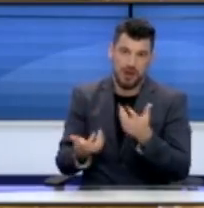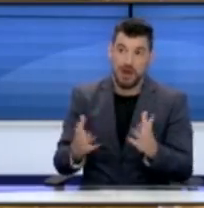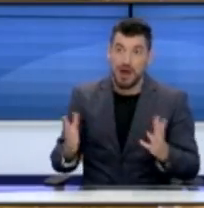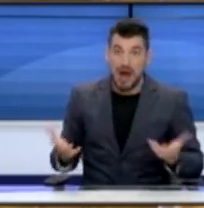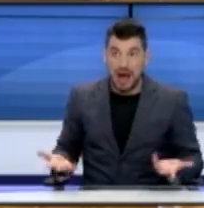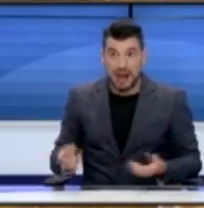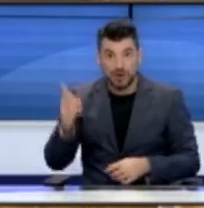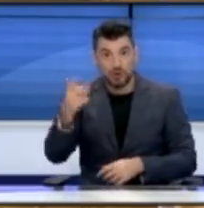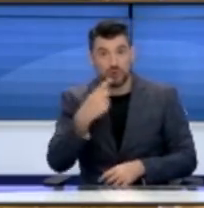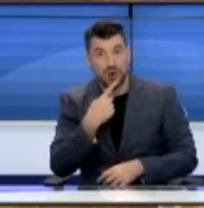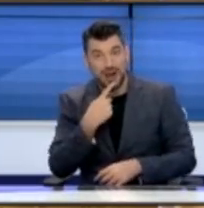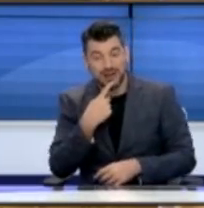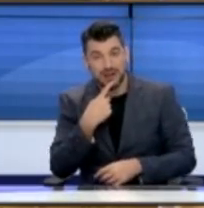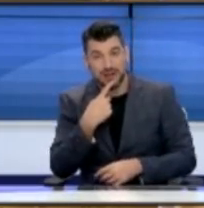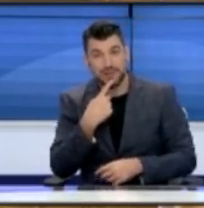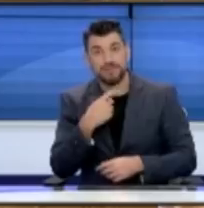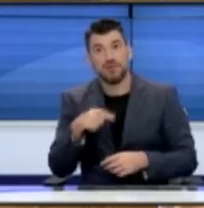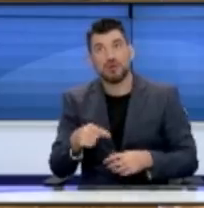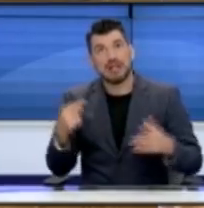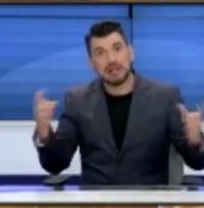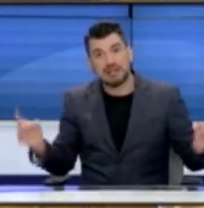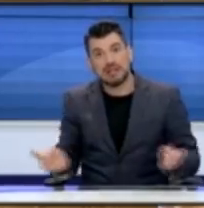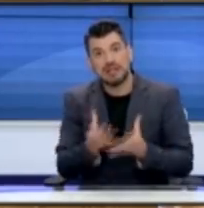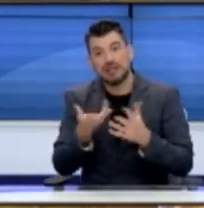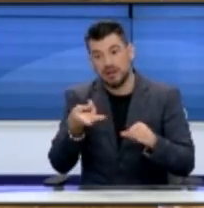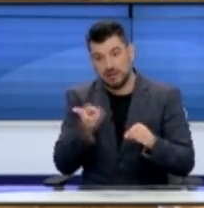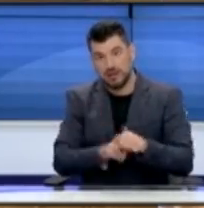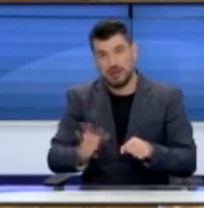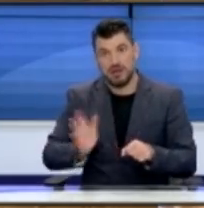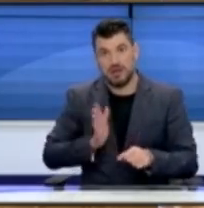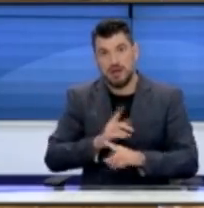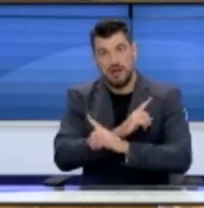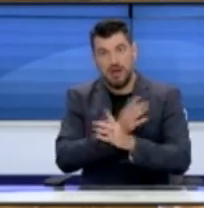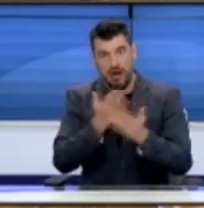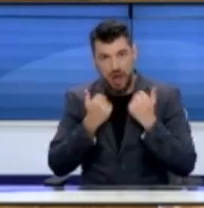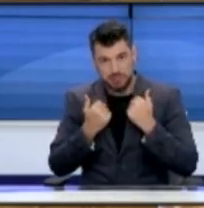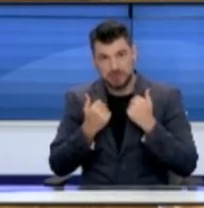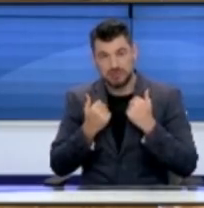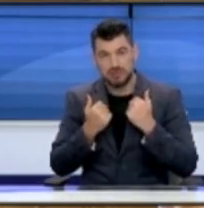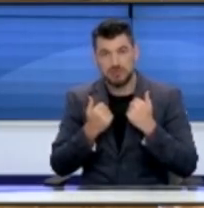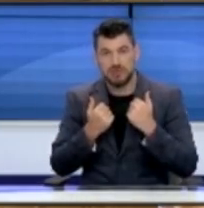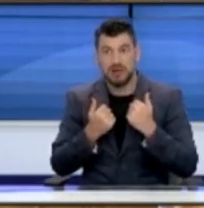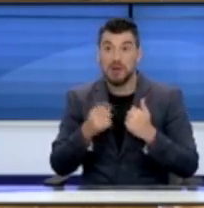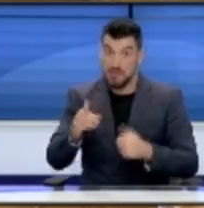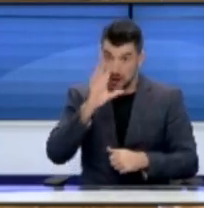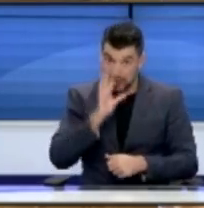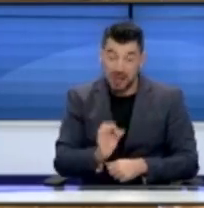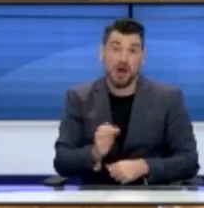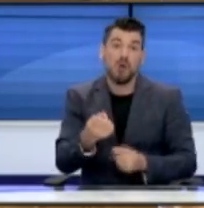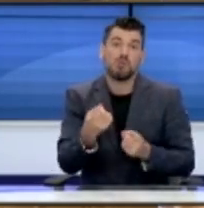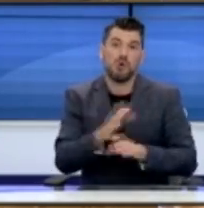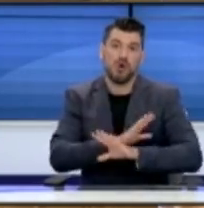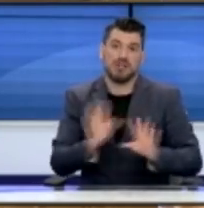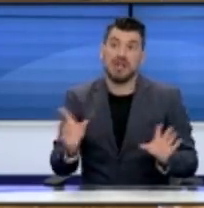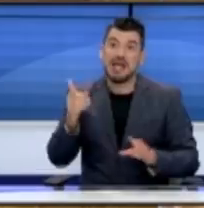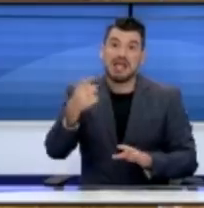το επικαλείστε λέγοντας μάλιστα ότι δεν χάθηκε κανένας ολόκληρος οικισμός. Για ποιον